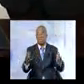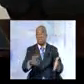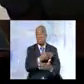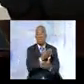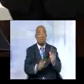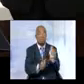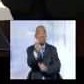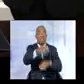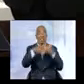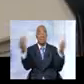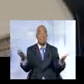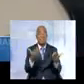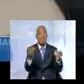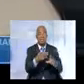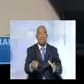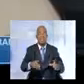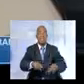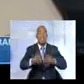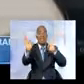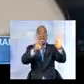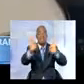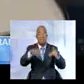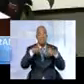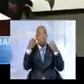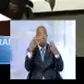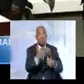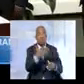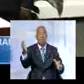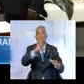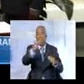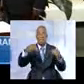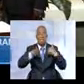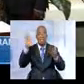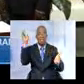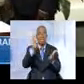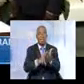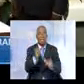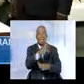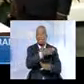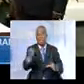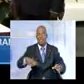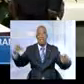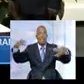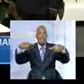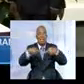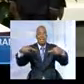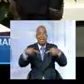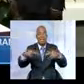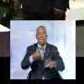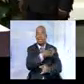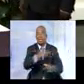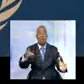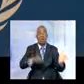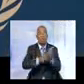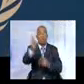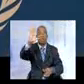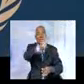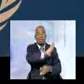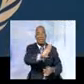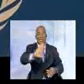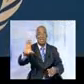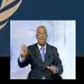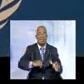l'accès aux ressources génétiques. Le chef de l'État a aussi signé les protocoles relatifs aux droits des enfants et